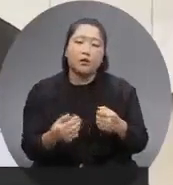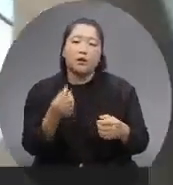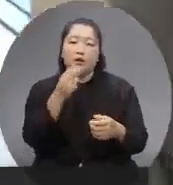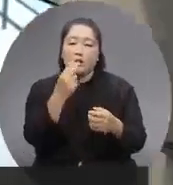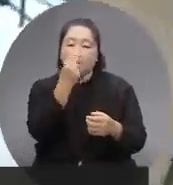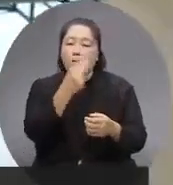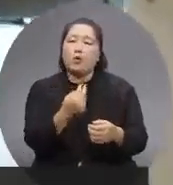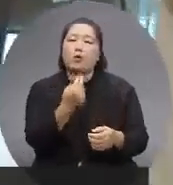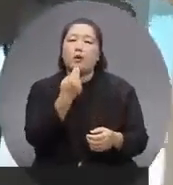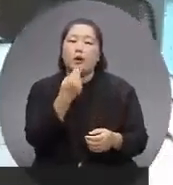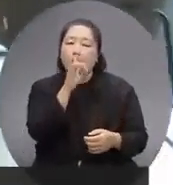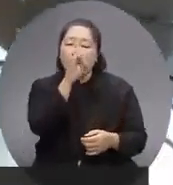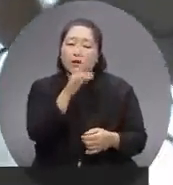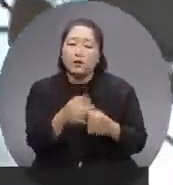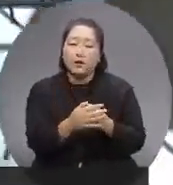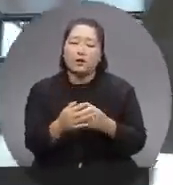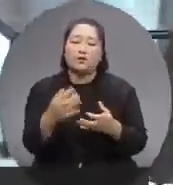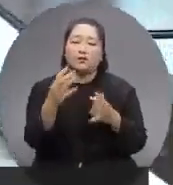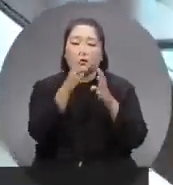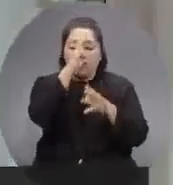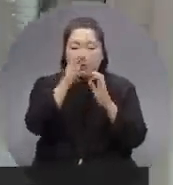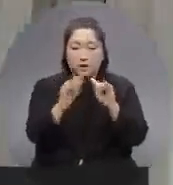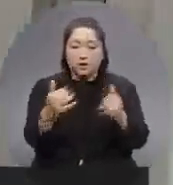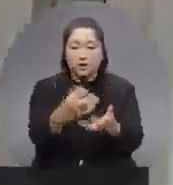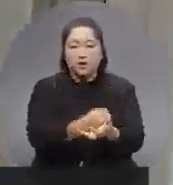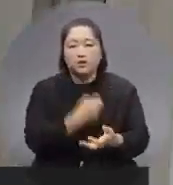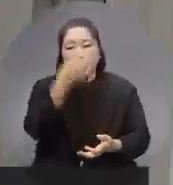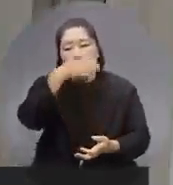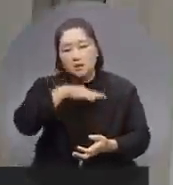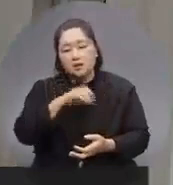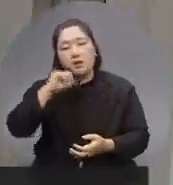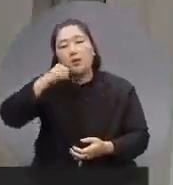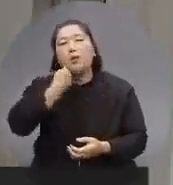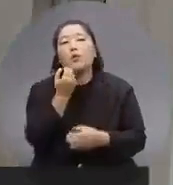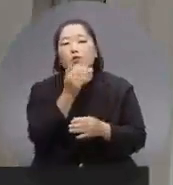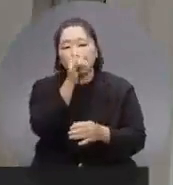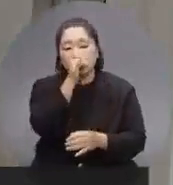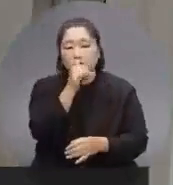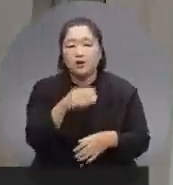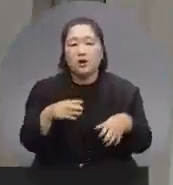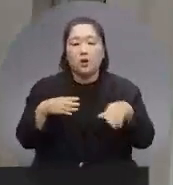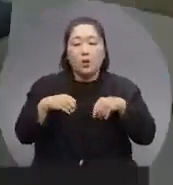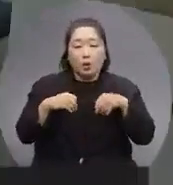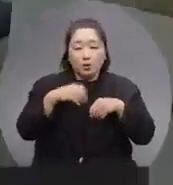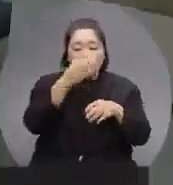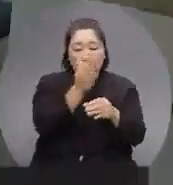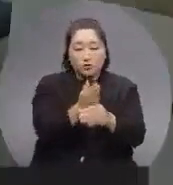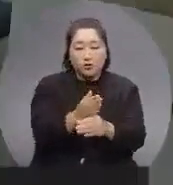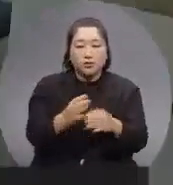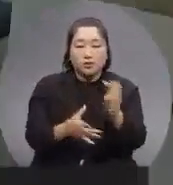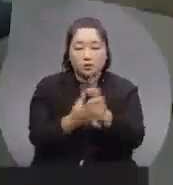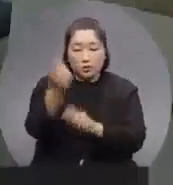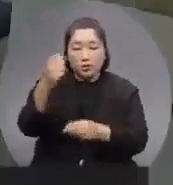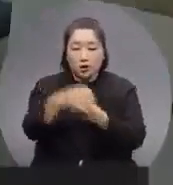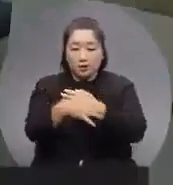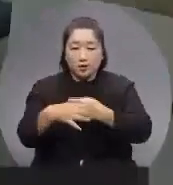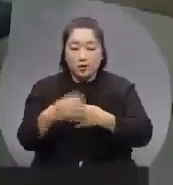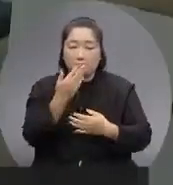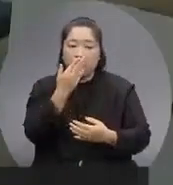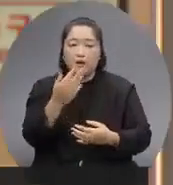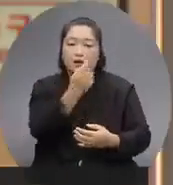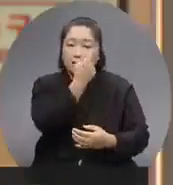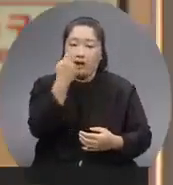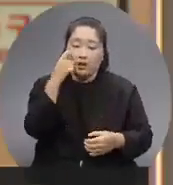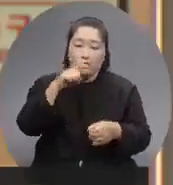미적용으로 환자 확보 등 수익성에 어려움을 겪고 있습니다. 온천의 중심에서 통합의학의 가능성을 확인하기